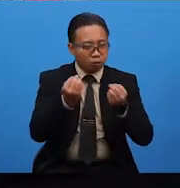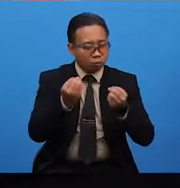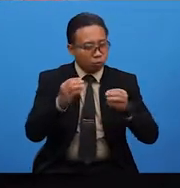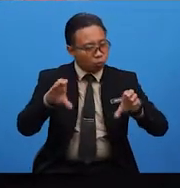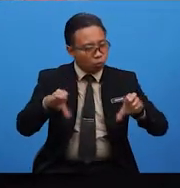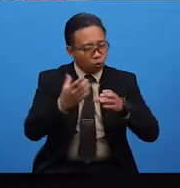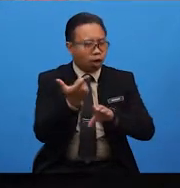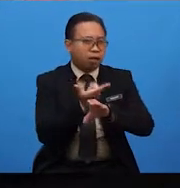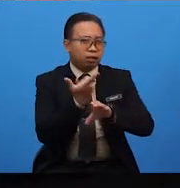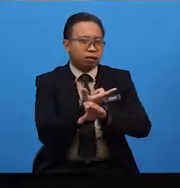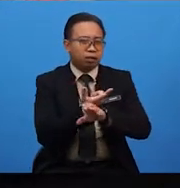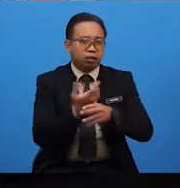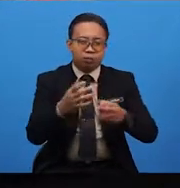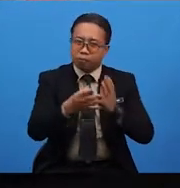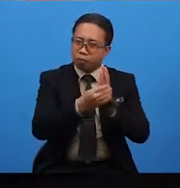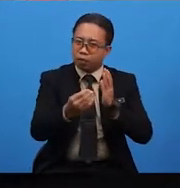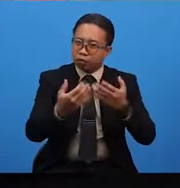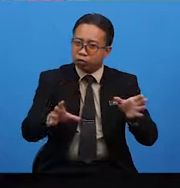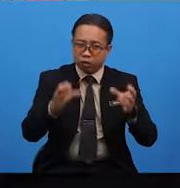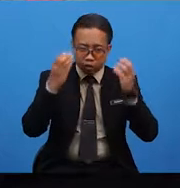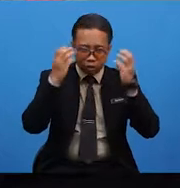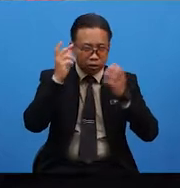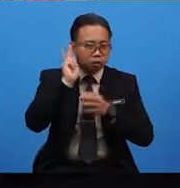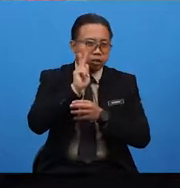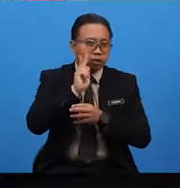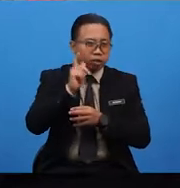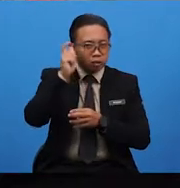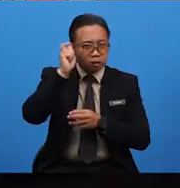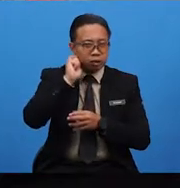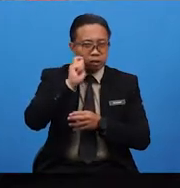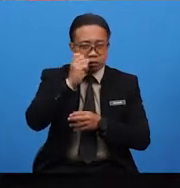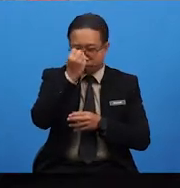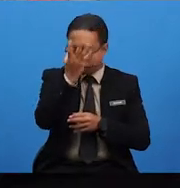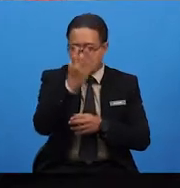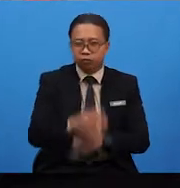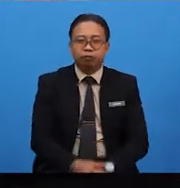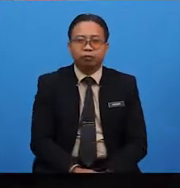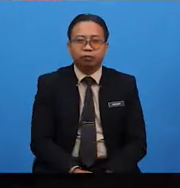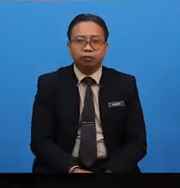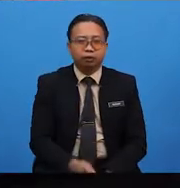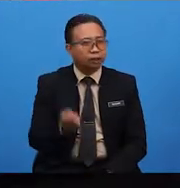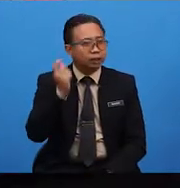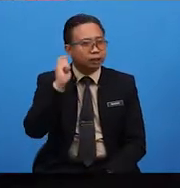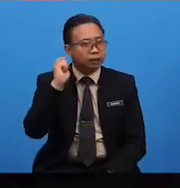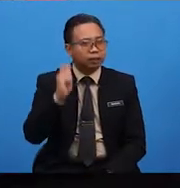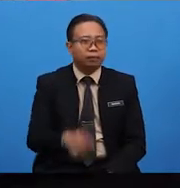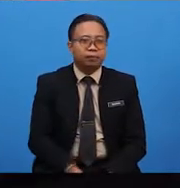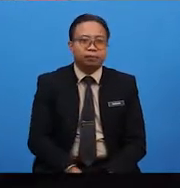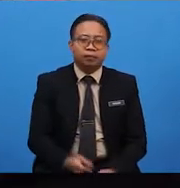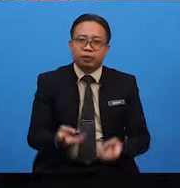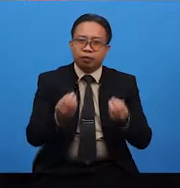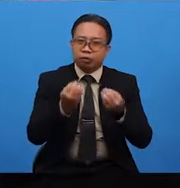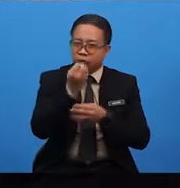hendak mempraktikkan kemahiran yang telah Kak Tia Terangkan tadi tapi sebelum tuh tadi KCKT